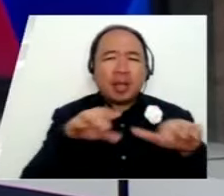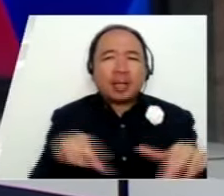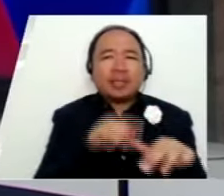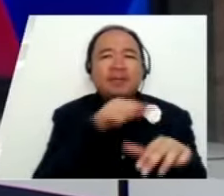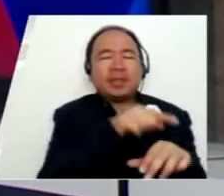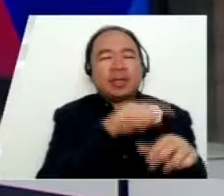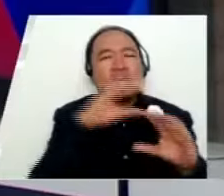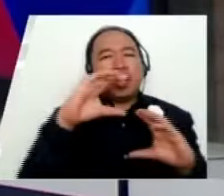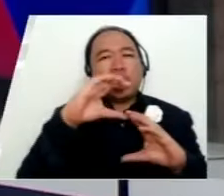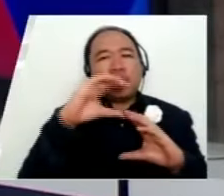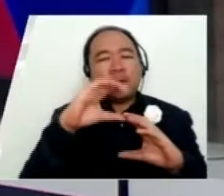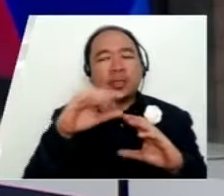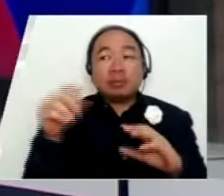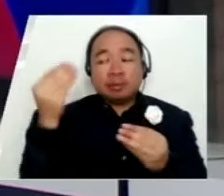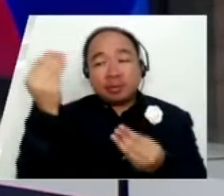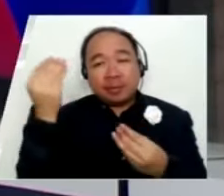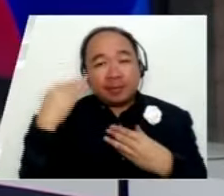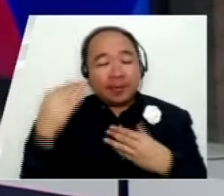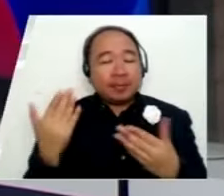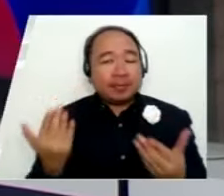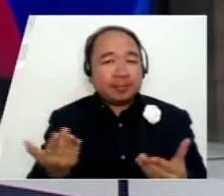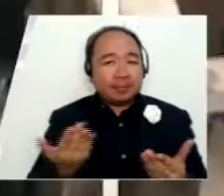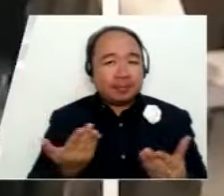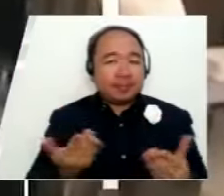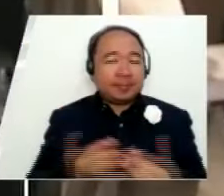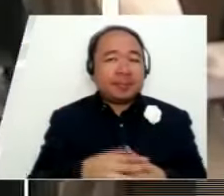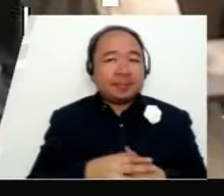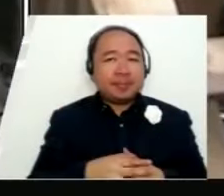sumbong na yan sa inyong Kapuso Action Man.